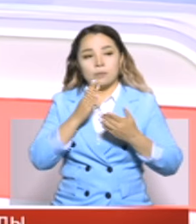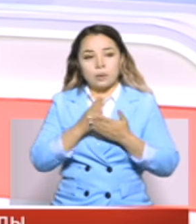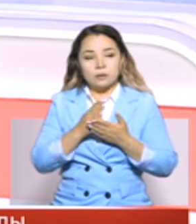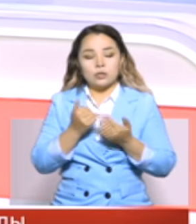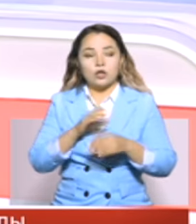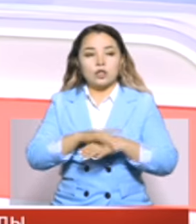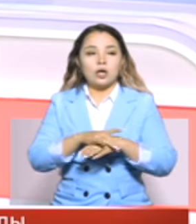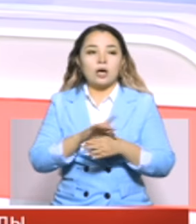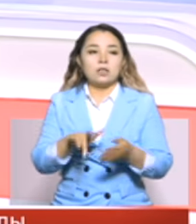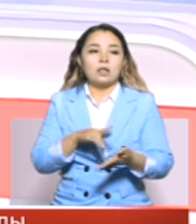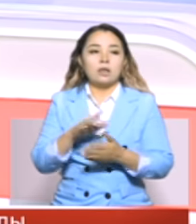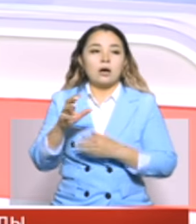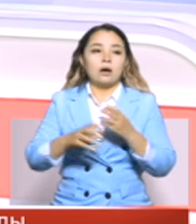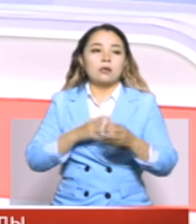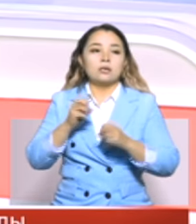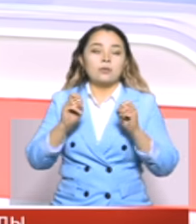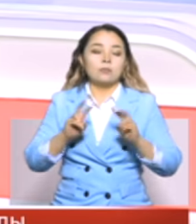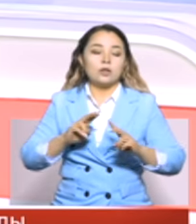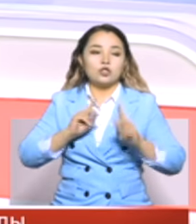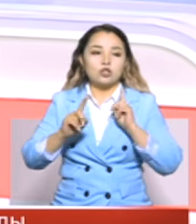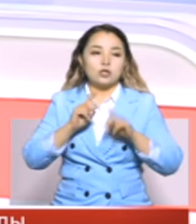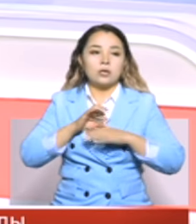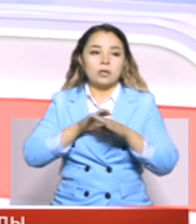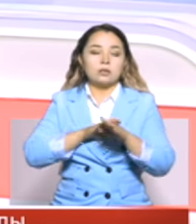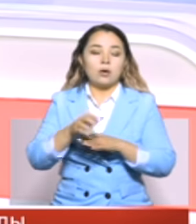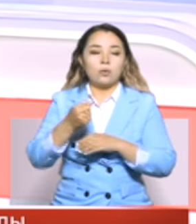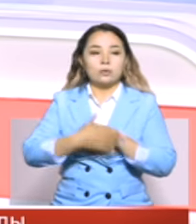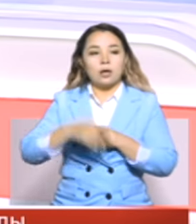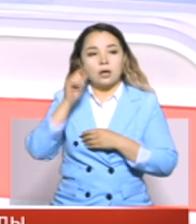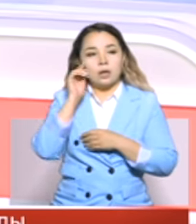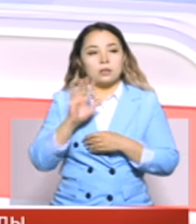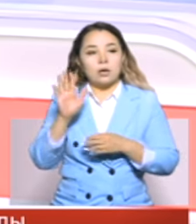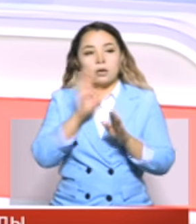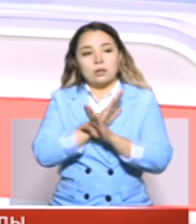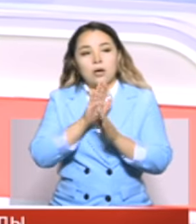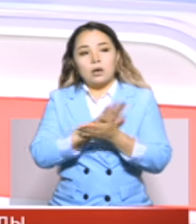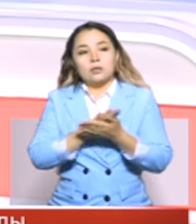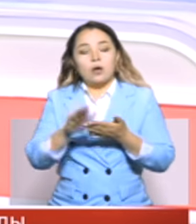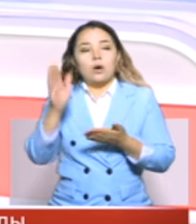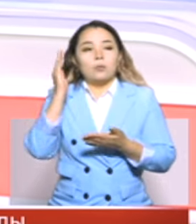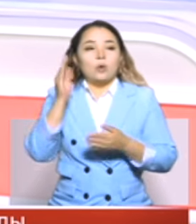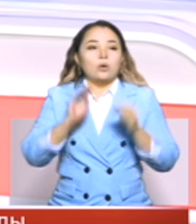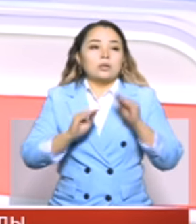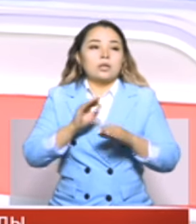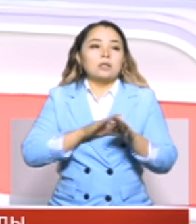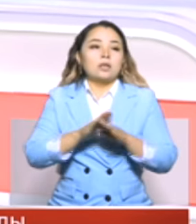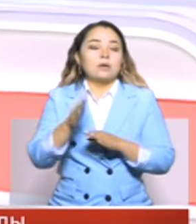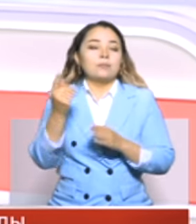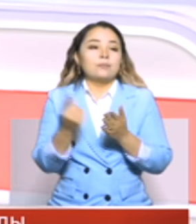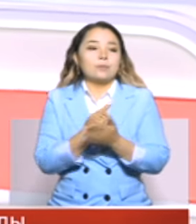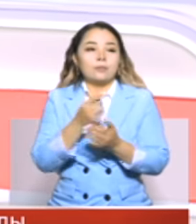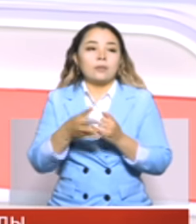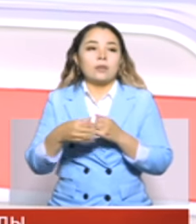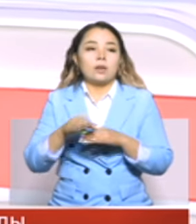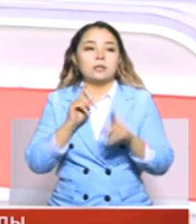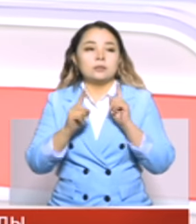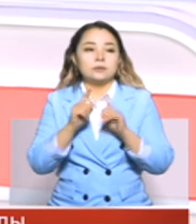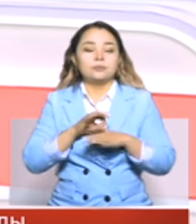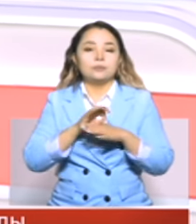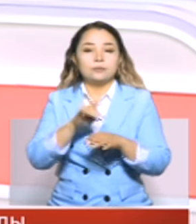туралы Ташкент өткен халықаралық жиында айтылды. Орталық Азияда ауасы таза болашақ құру атты алғашқы аймақтық